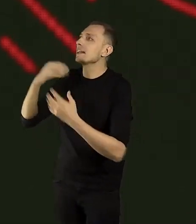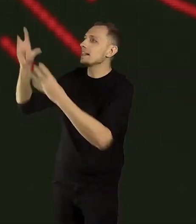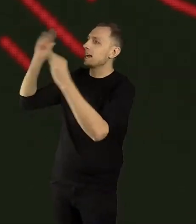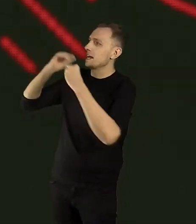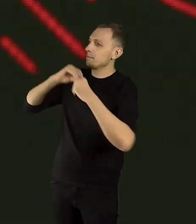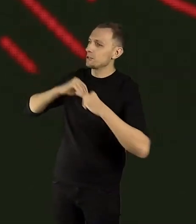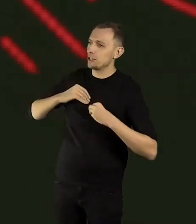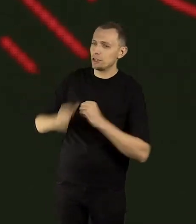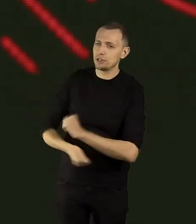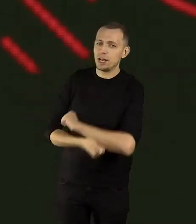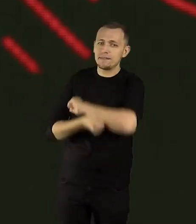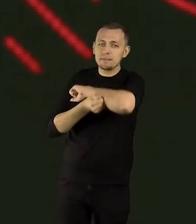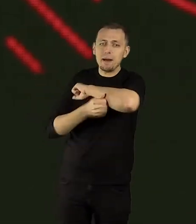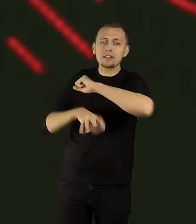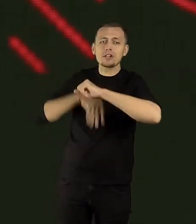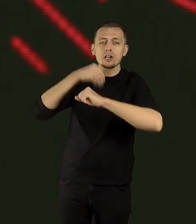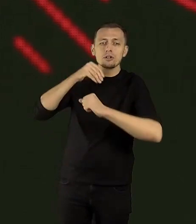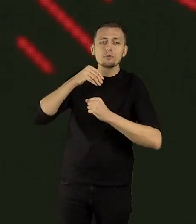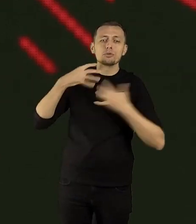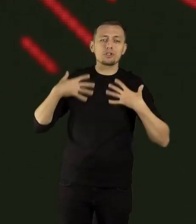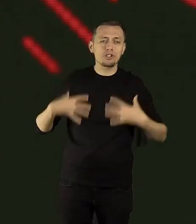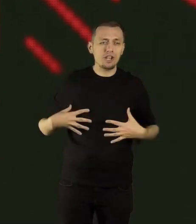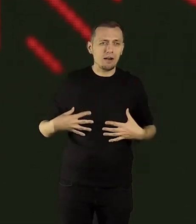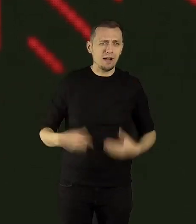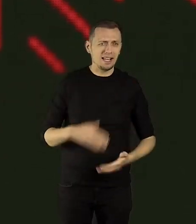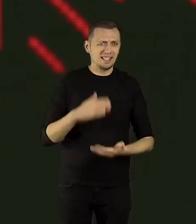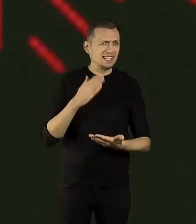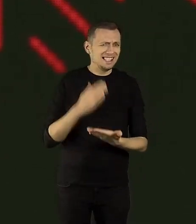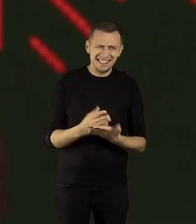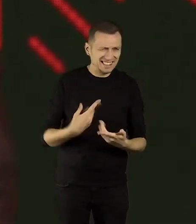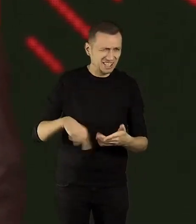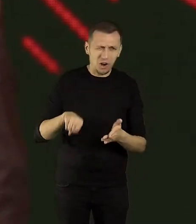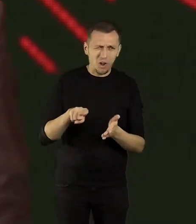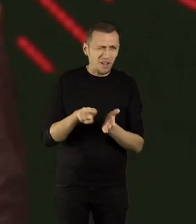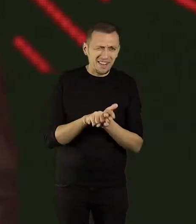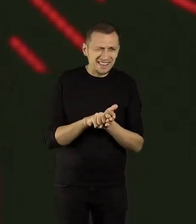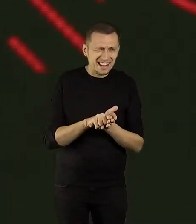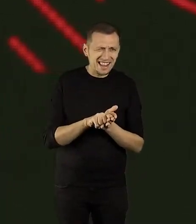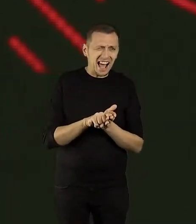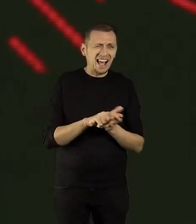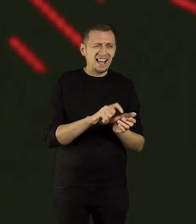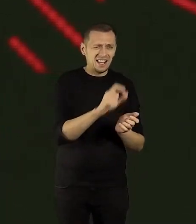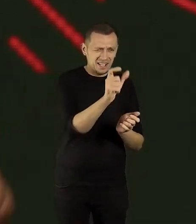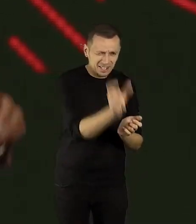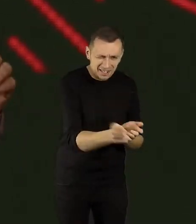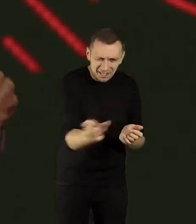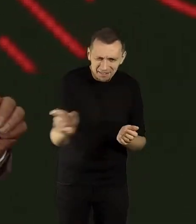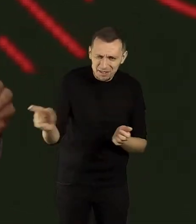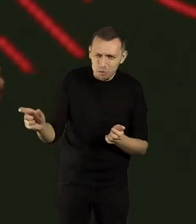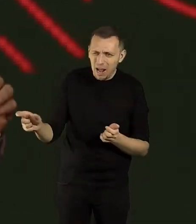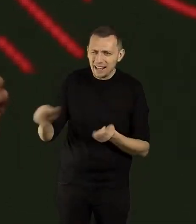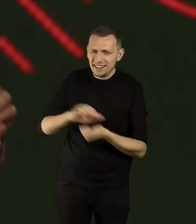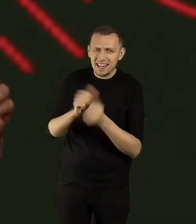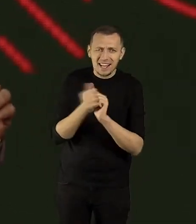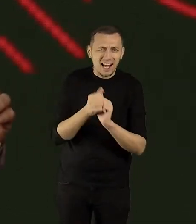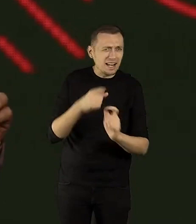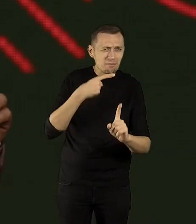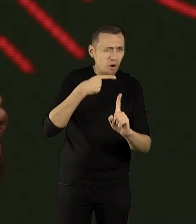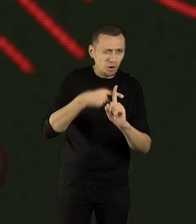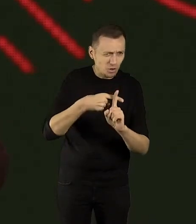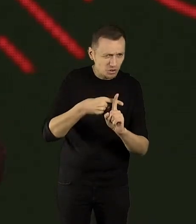ale także dla świata. Nie tylko dla jednostki, ale także dla całego społeczeństwa. I kiedy